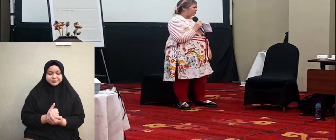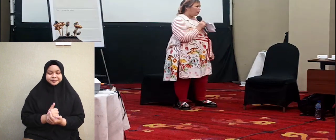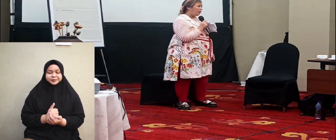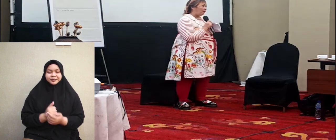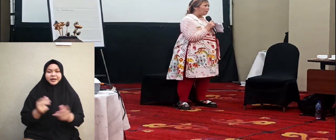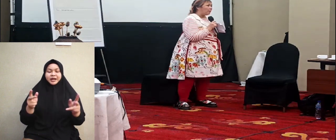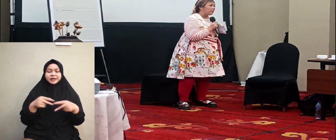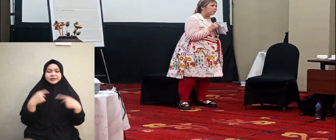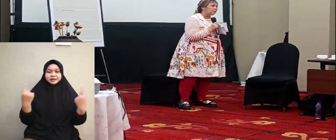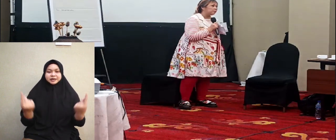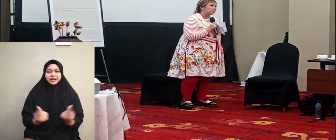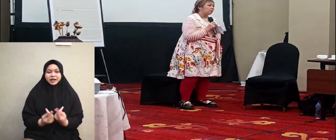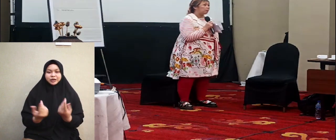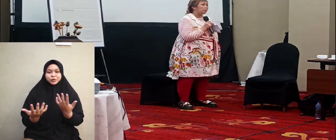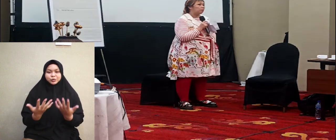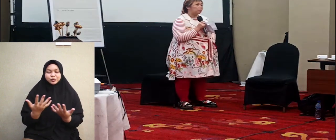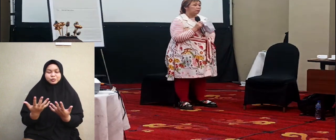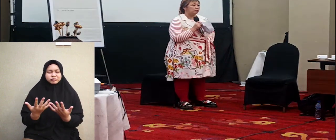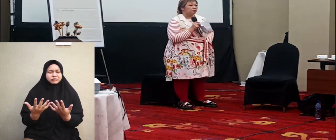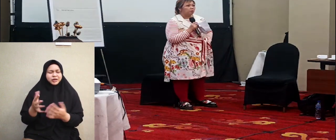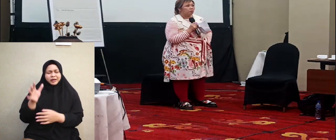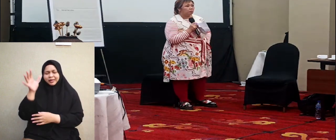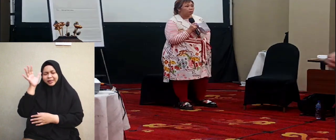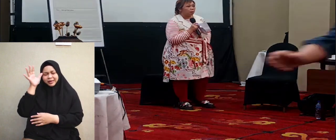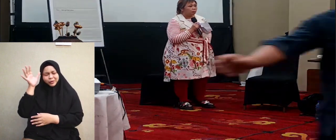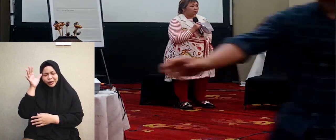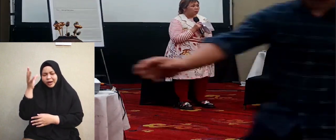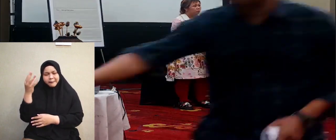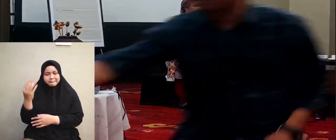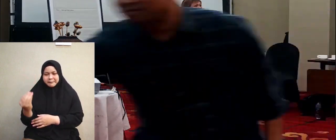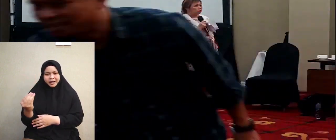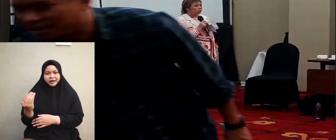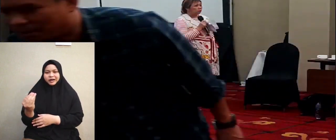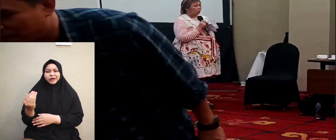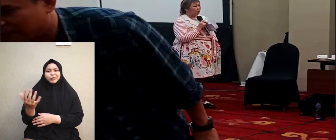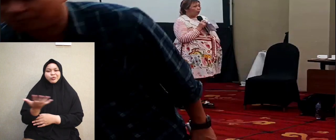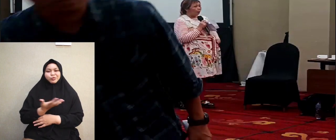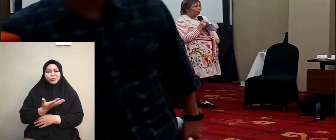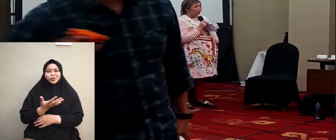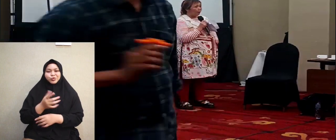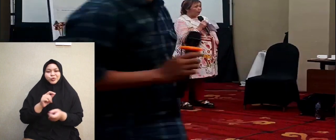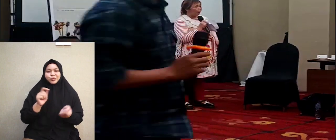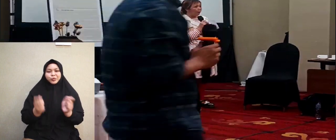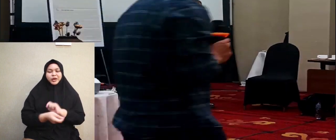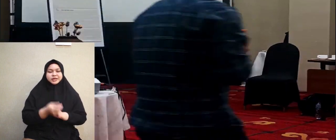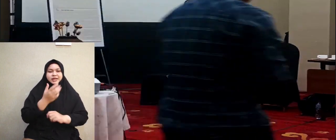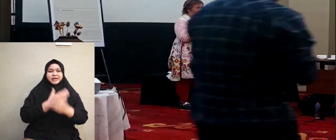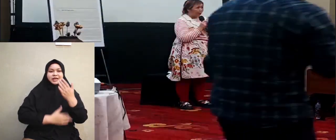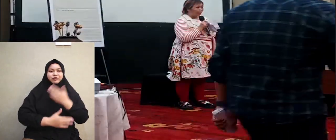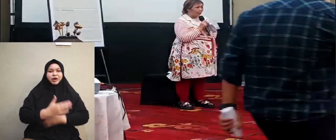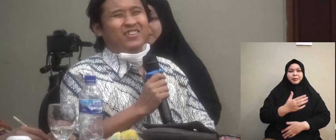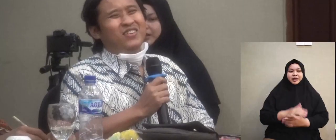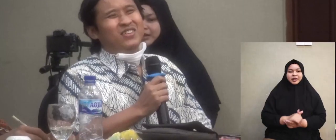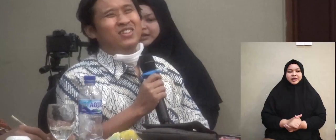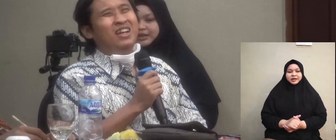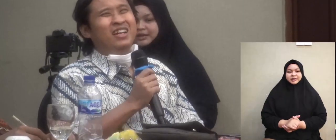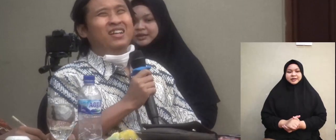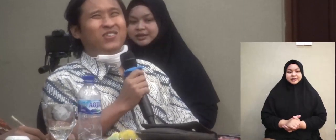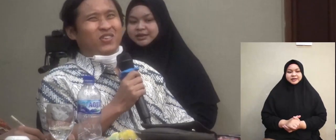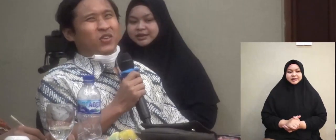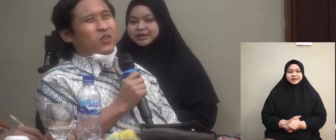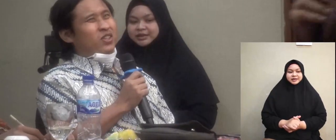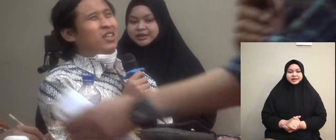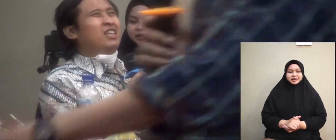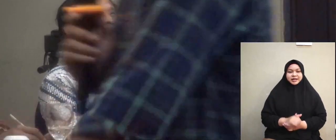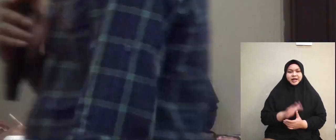kita itu entah kapan itu kemungkinan juga akan jadi difabel sederhana